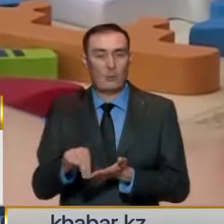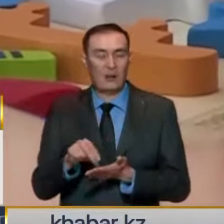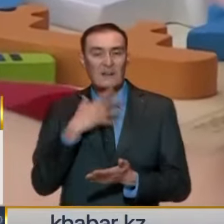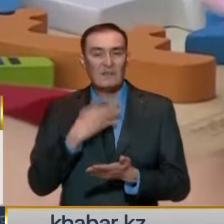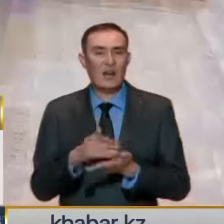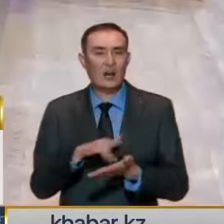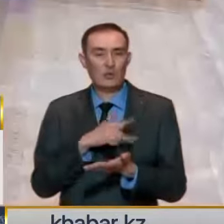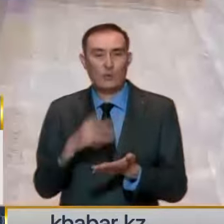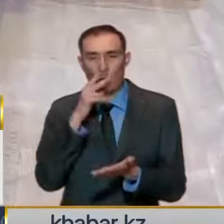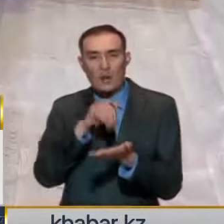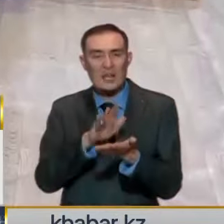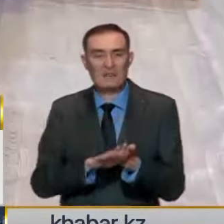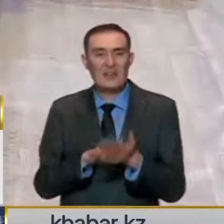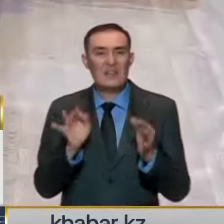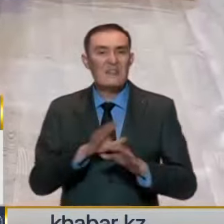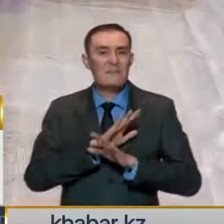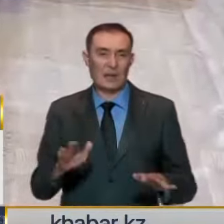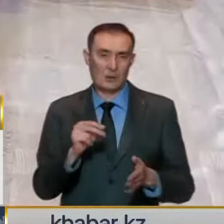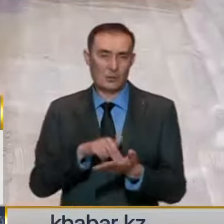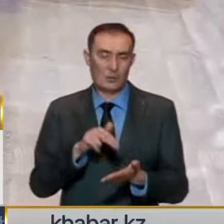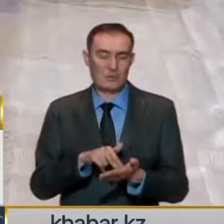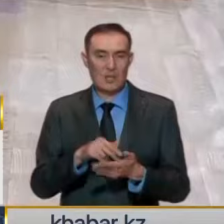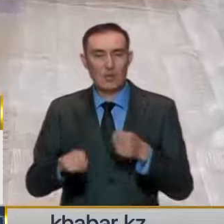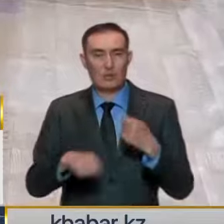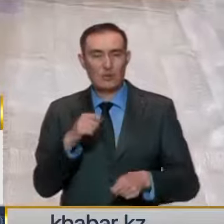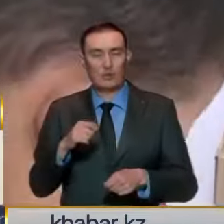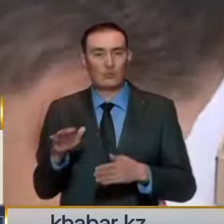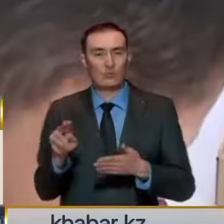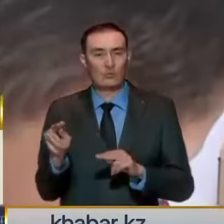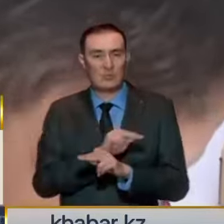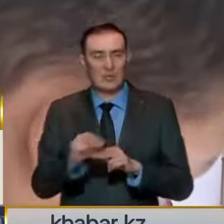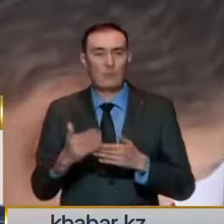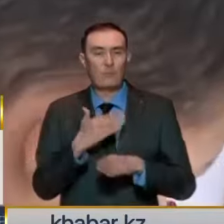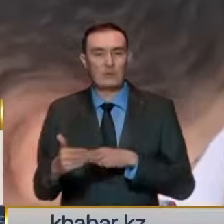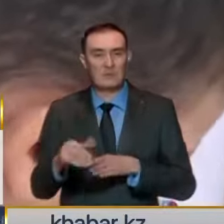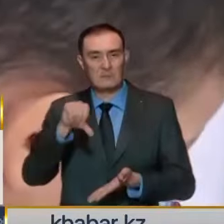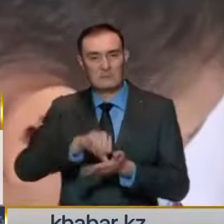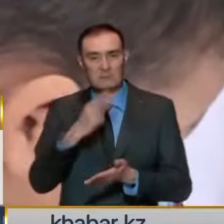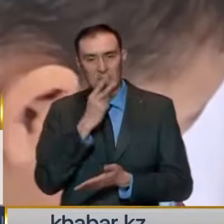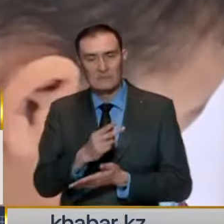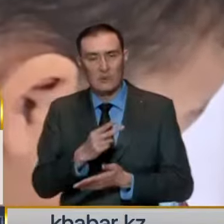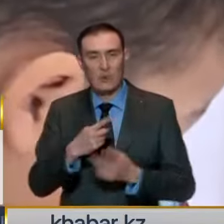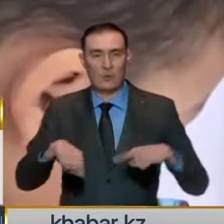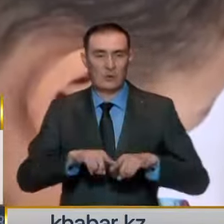в своих расчетах указывали неверные расценки. Нарушения устранили после вмешательства надзорного органа.